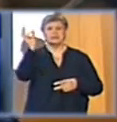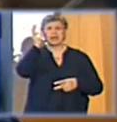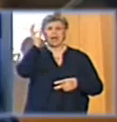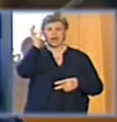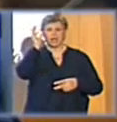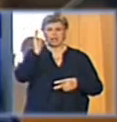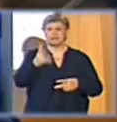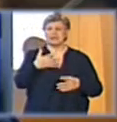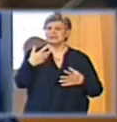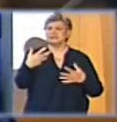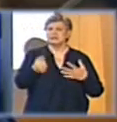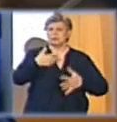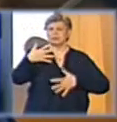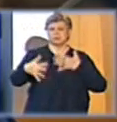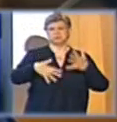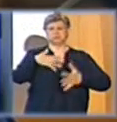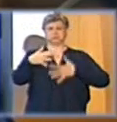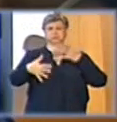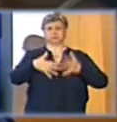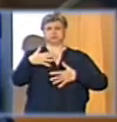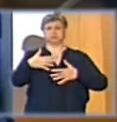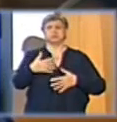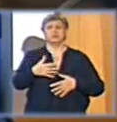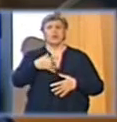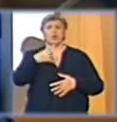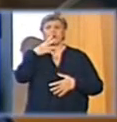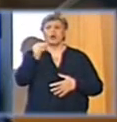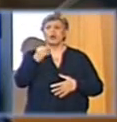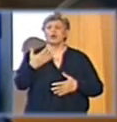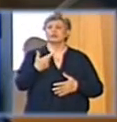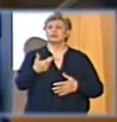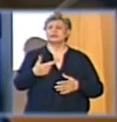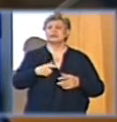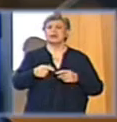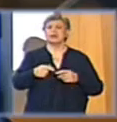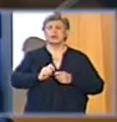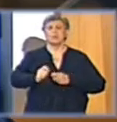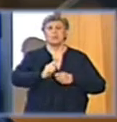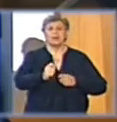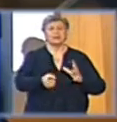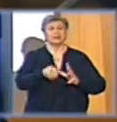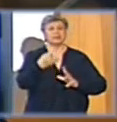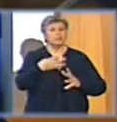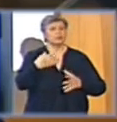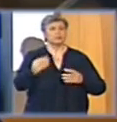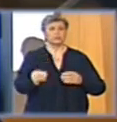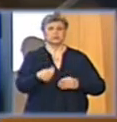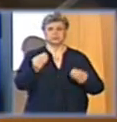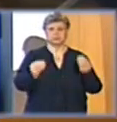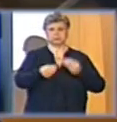μια κοινωνική έκρηξη εξαιτίας των εργασιακών μέτρων τα οποία φέρνουν, ήθελα να